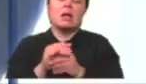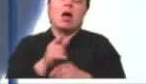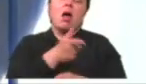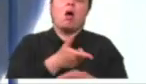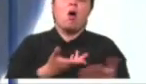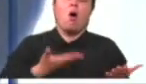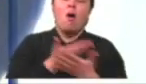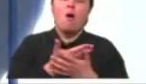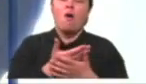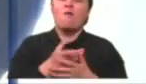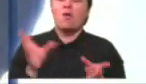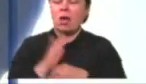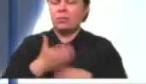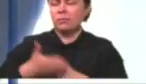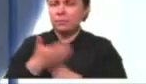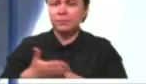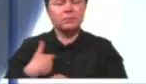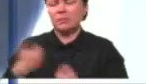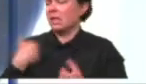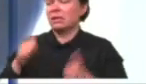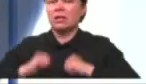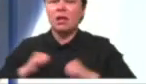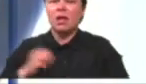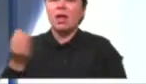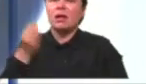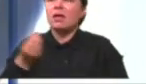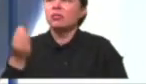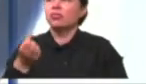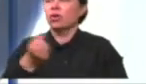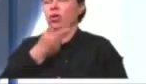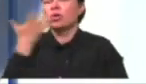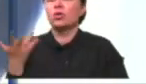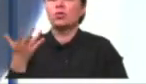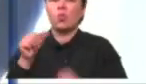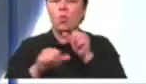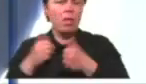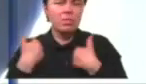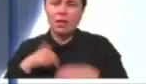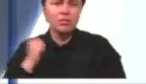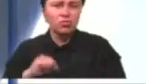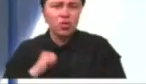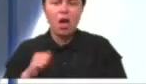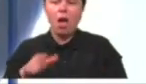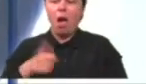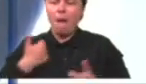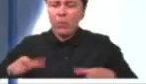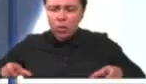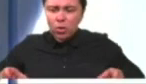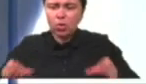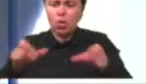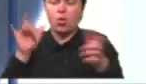transportu kolejowego. Nie chcieliśmy czekać jeszcze kilku lat na to, aż tory